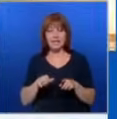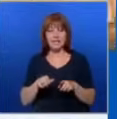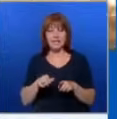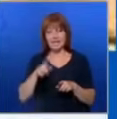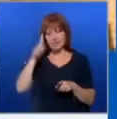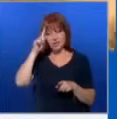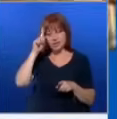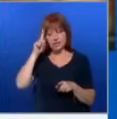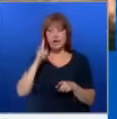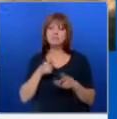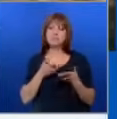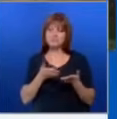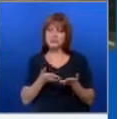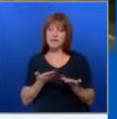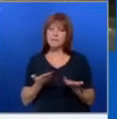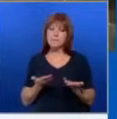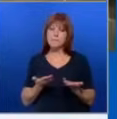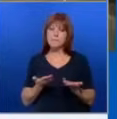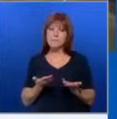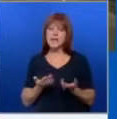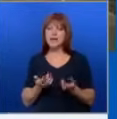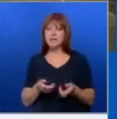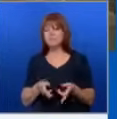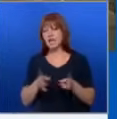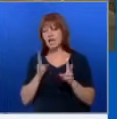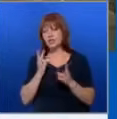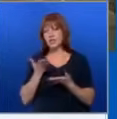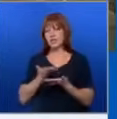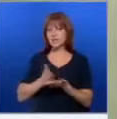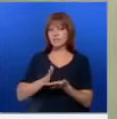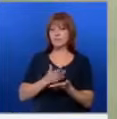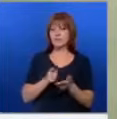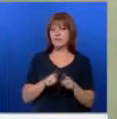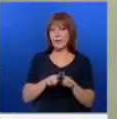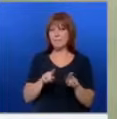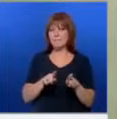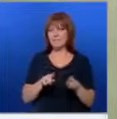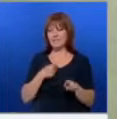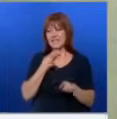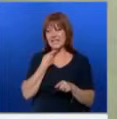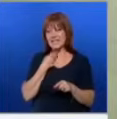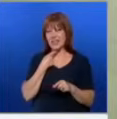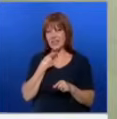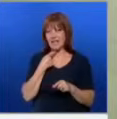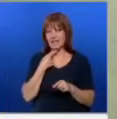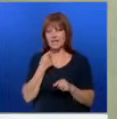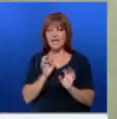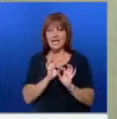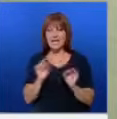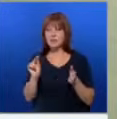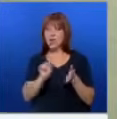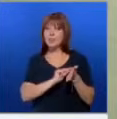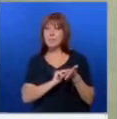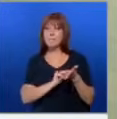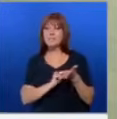пострадала жена. Те от своя страна естествено решили да споделят тези сладки, които обаче много ясно е било